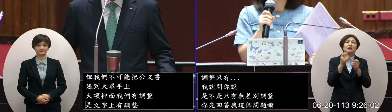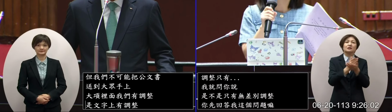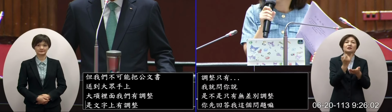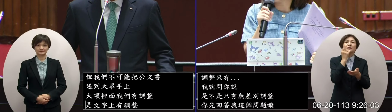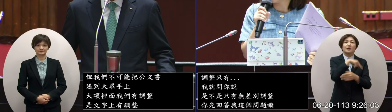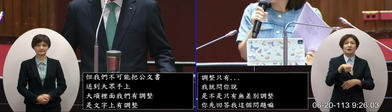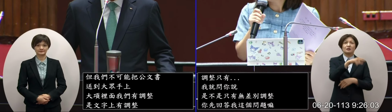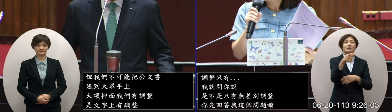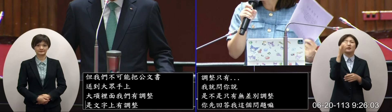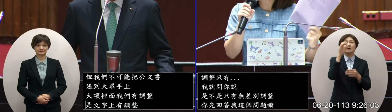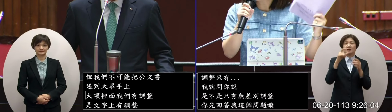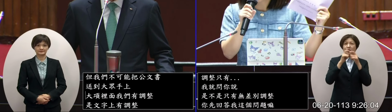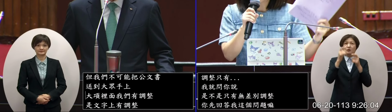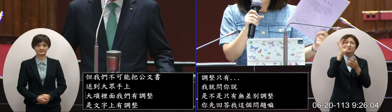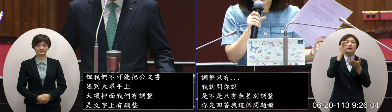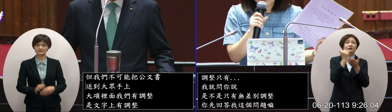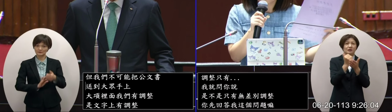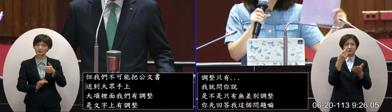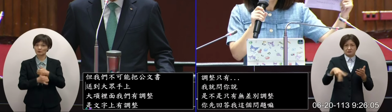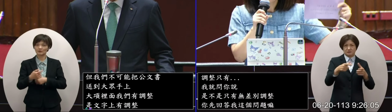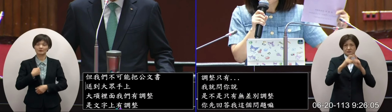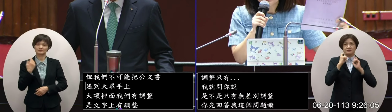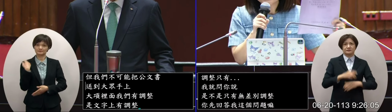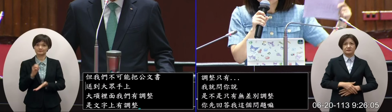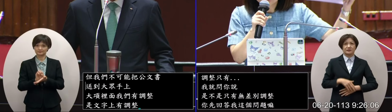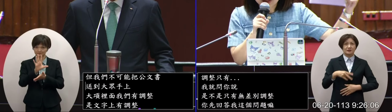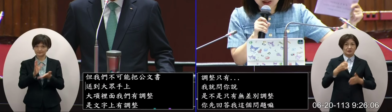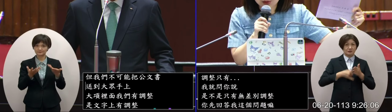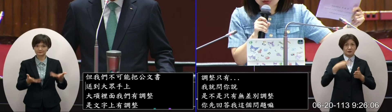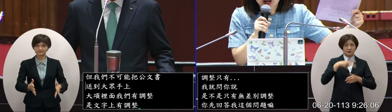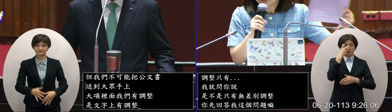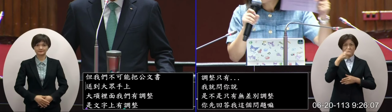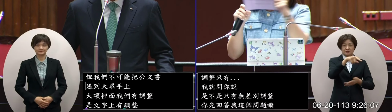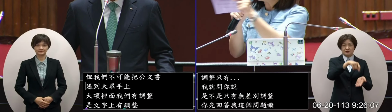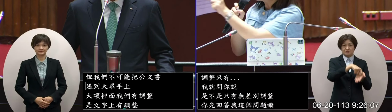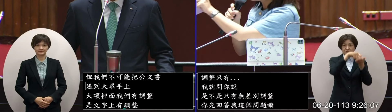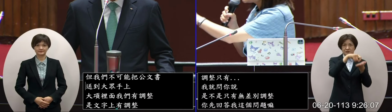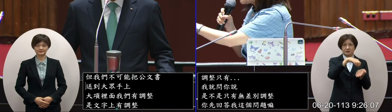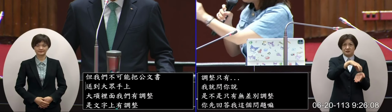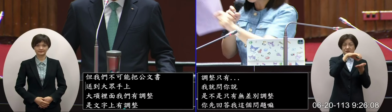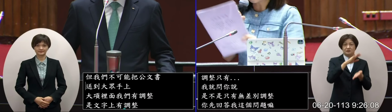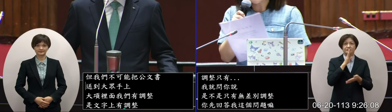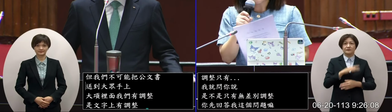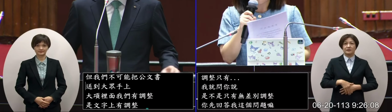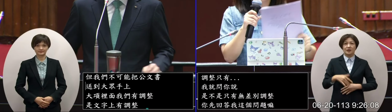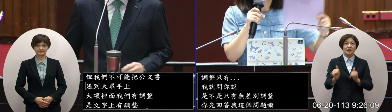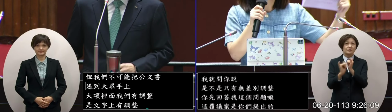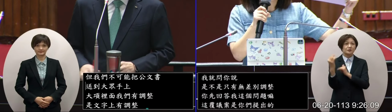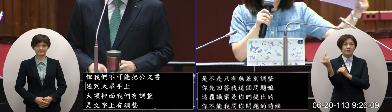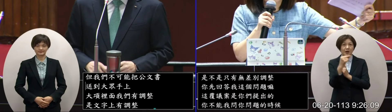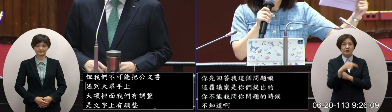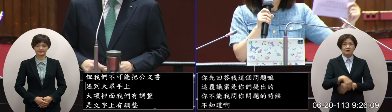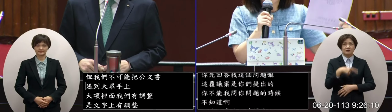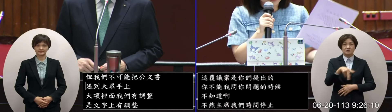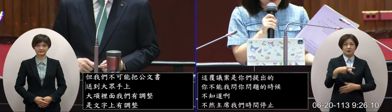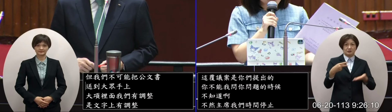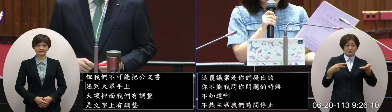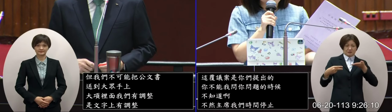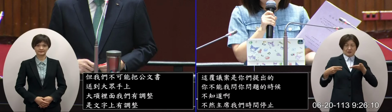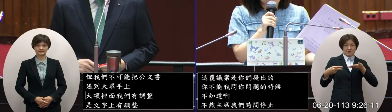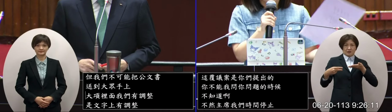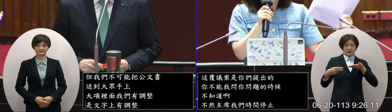答案找出来好不好？ 已经跟委员报告 过了。因为我们今天复议案是你提出的，所以你给民众看的版本跟你送给我